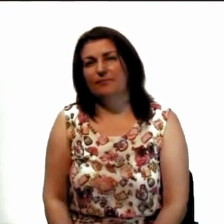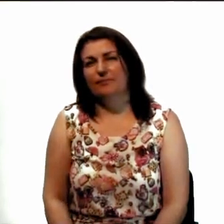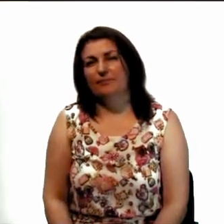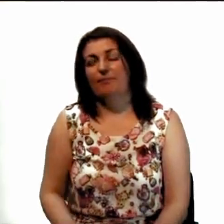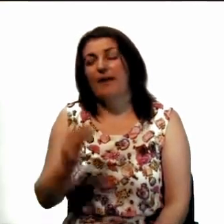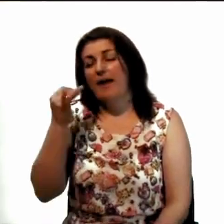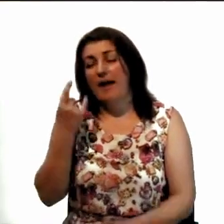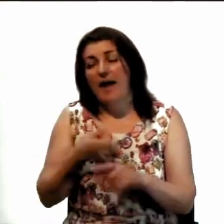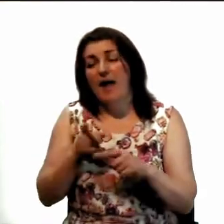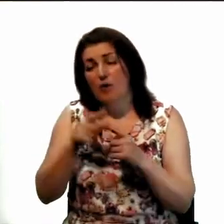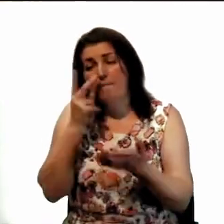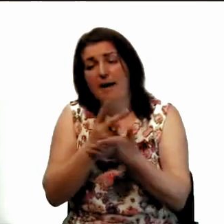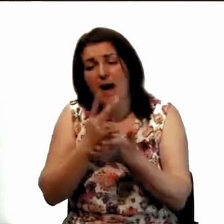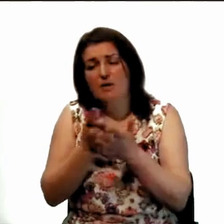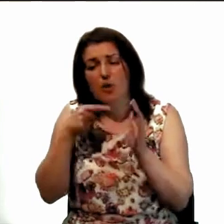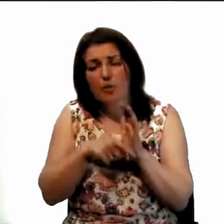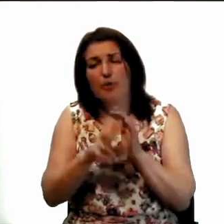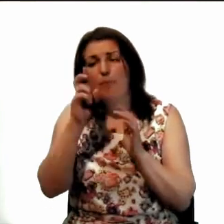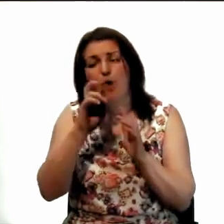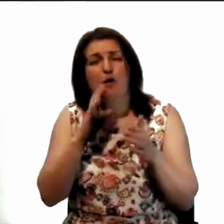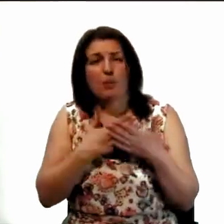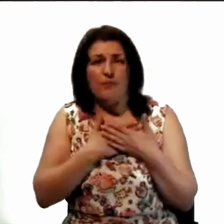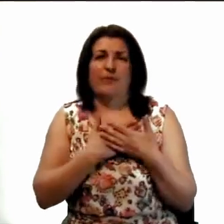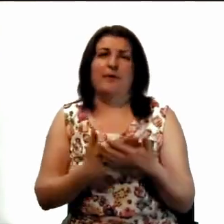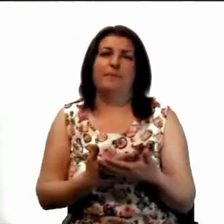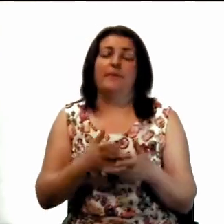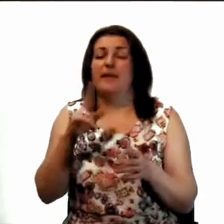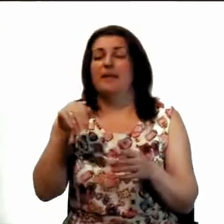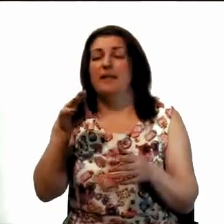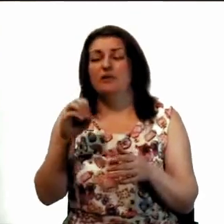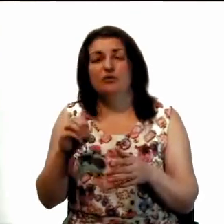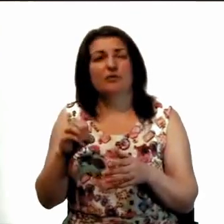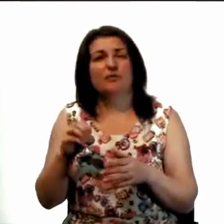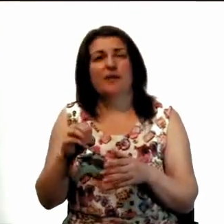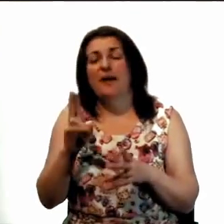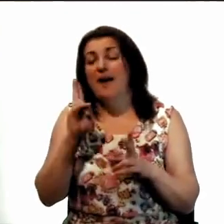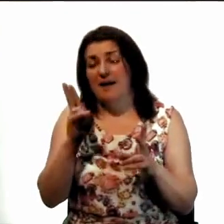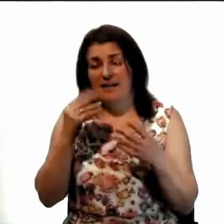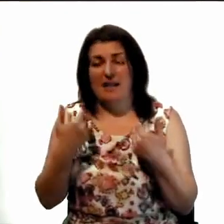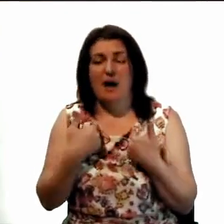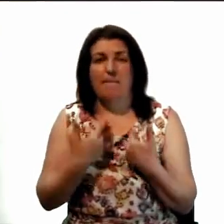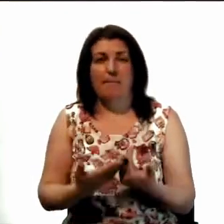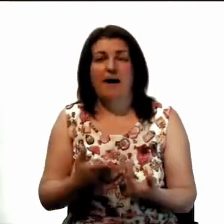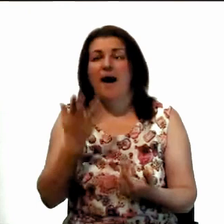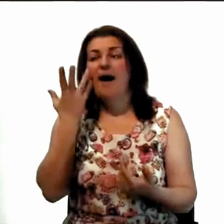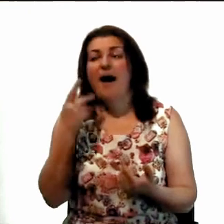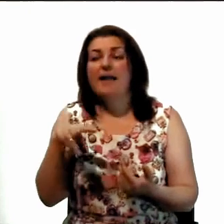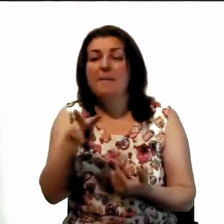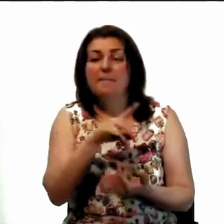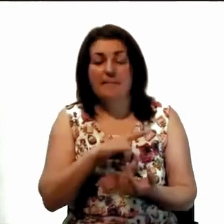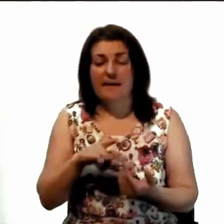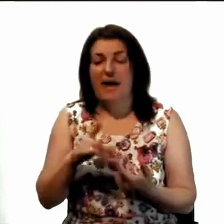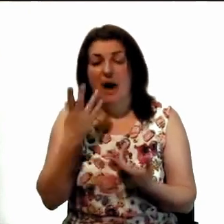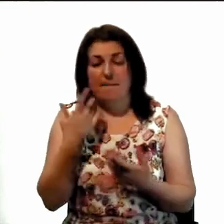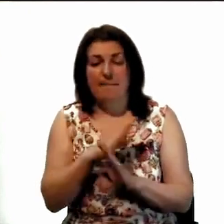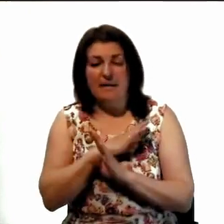И это показывает глубину Божьей любви даже к нам, когда мы